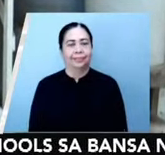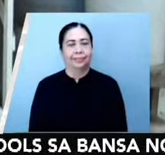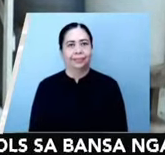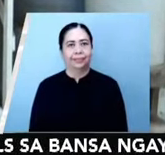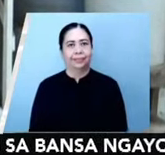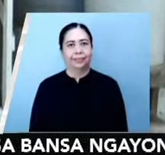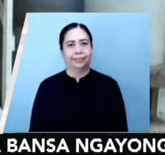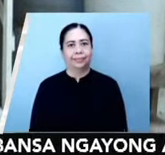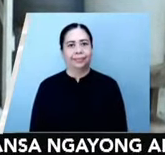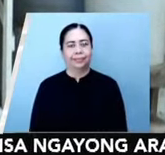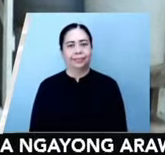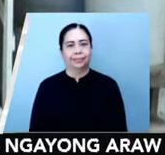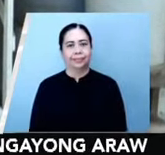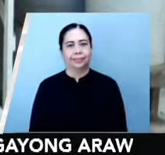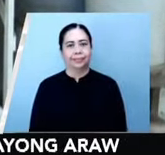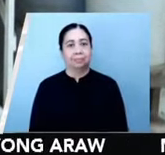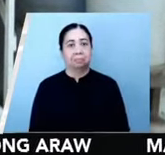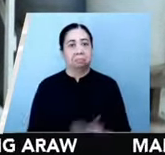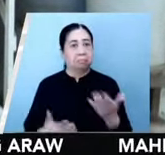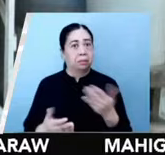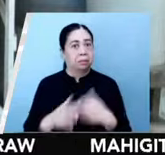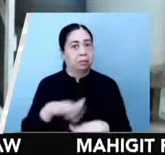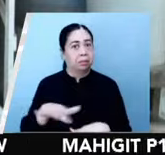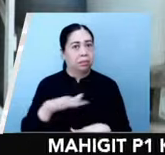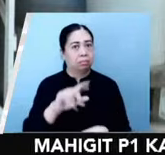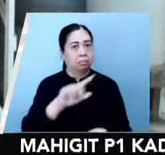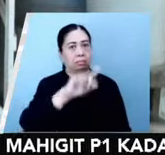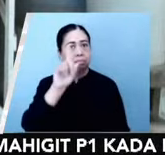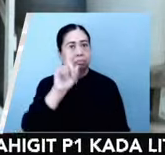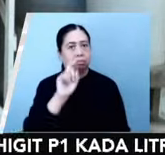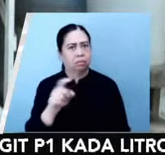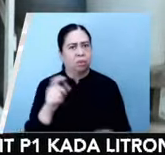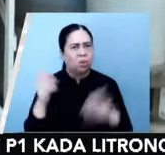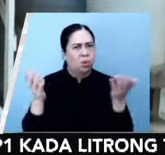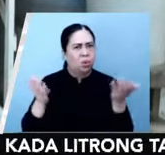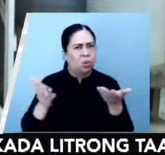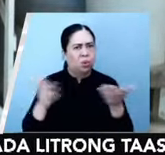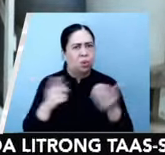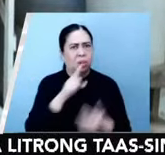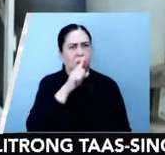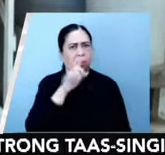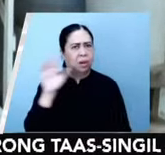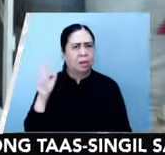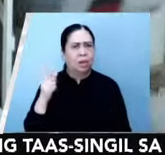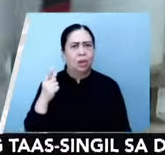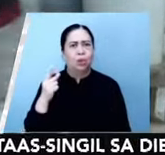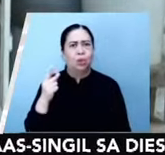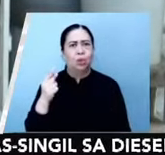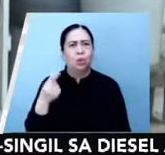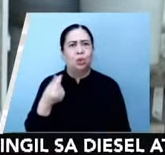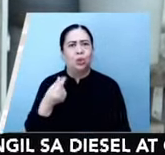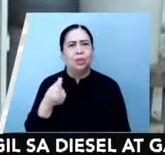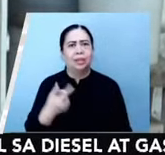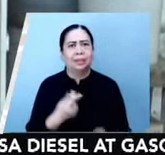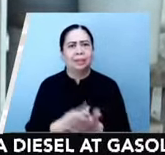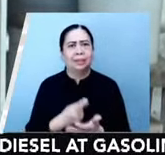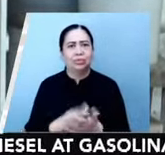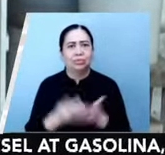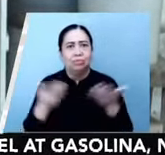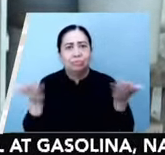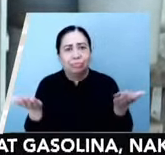Susan, baka marami ang nagtatanong kung nasaan na yung pangakong 20 pesos na bigas ni Pangulong Bongbong